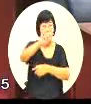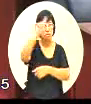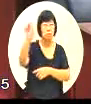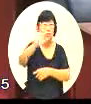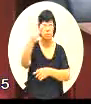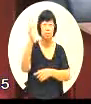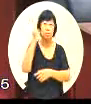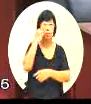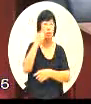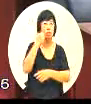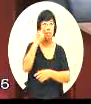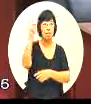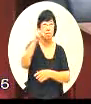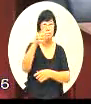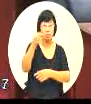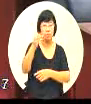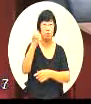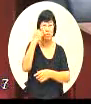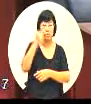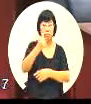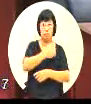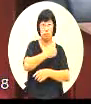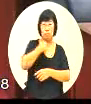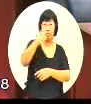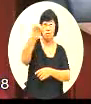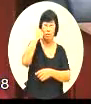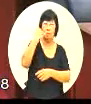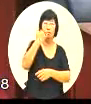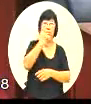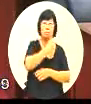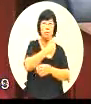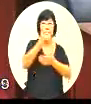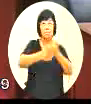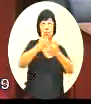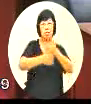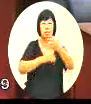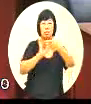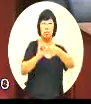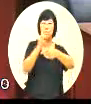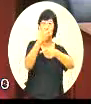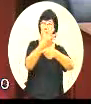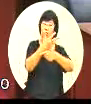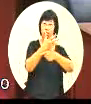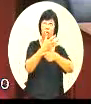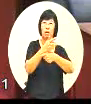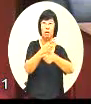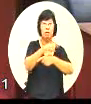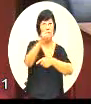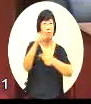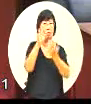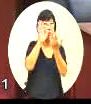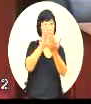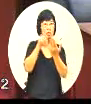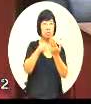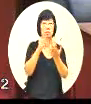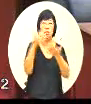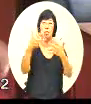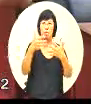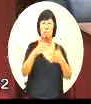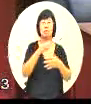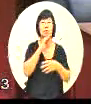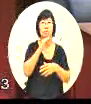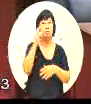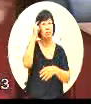候，我们真正有能力的资本门大概存8%-10%。 那我们要共同来面对这个问题，那应该怎么来面对？市